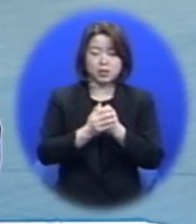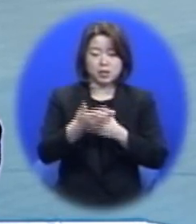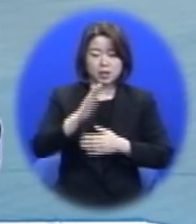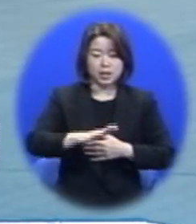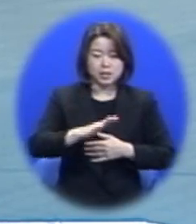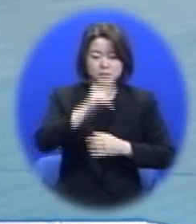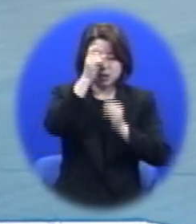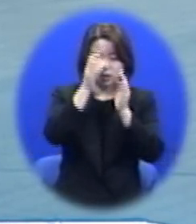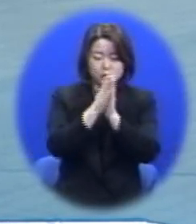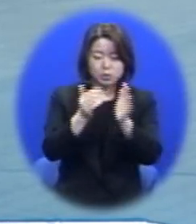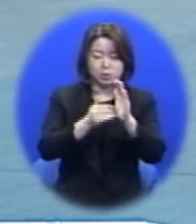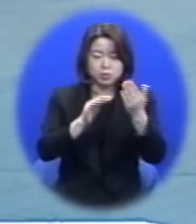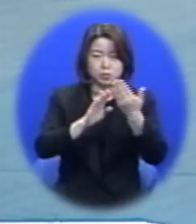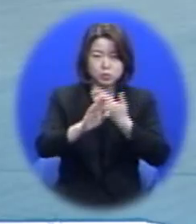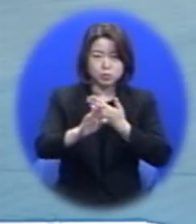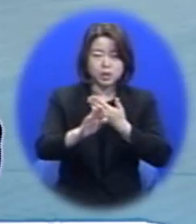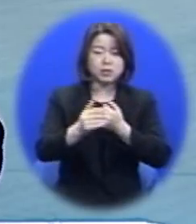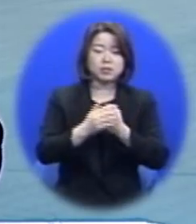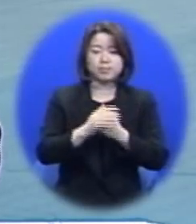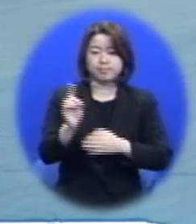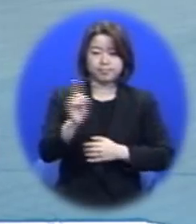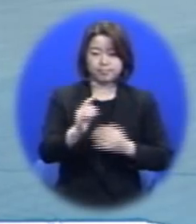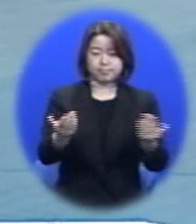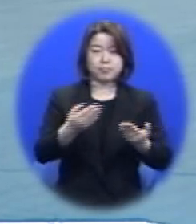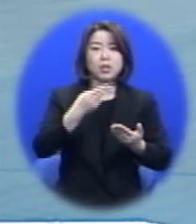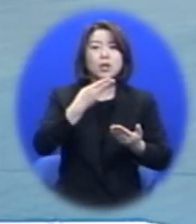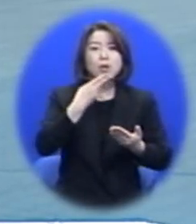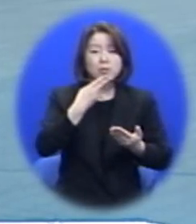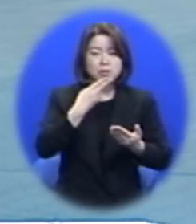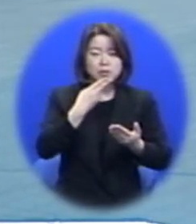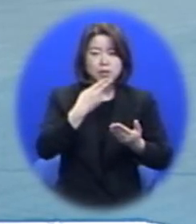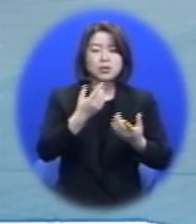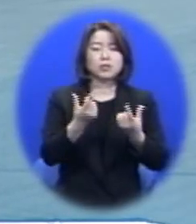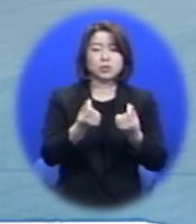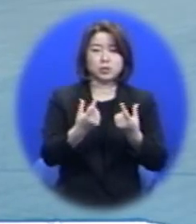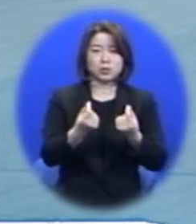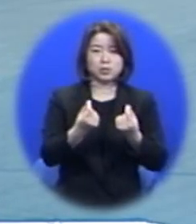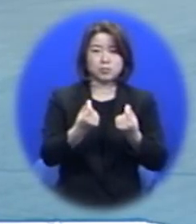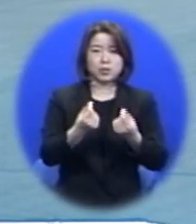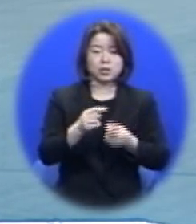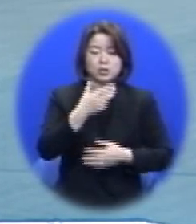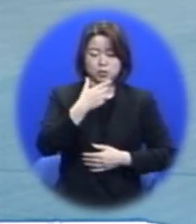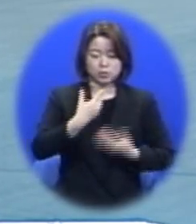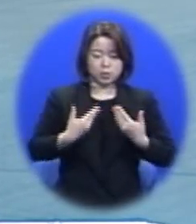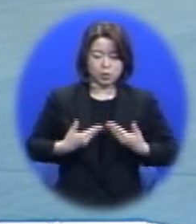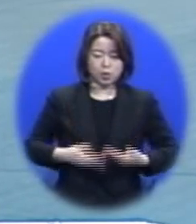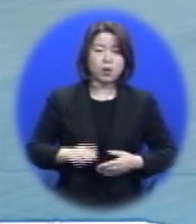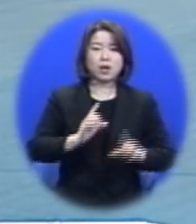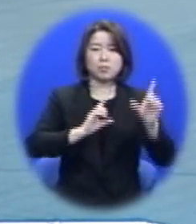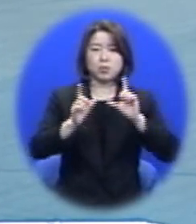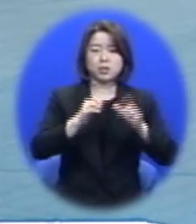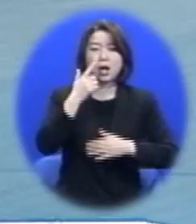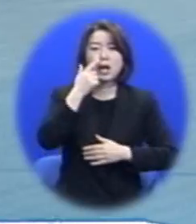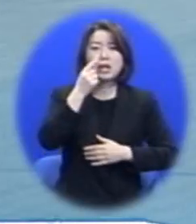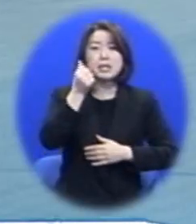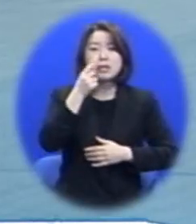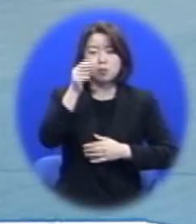후에는 아무 일도 없었다는 듯 다시 조용한 모습으로 일본 경찰의 뒤를 따라 나가셨습니다.